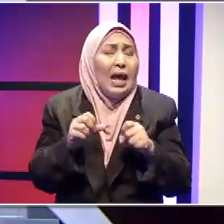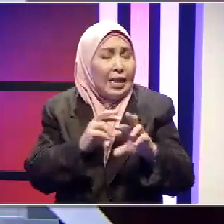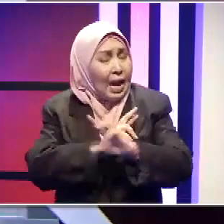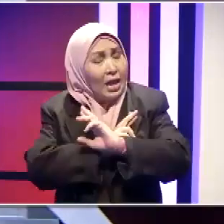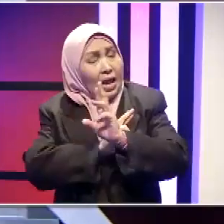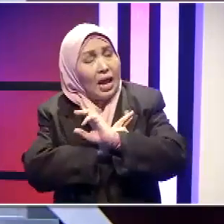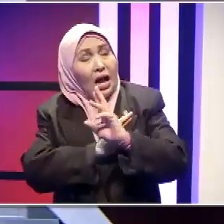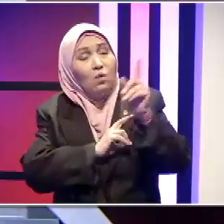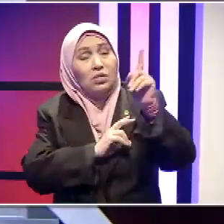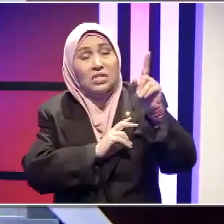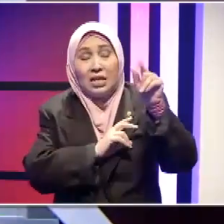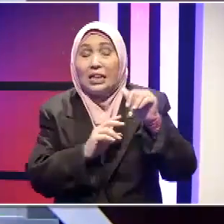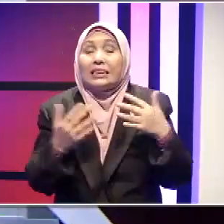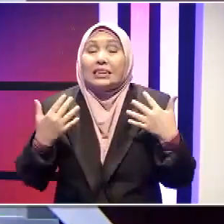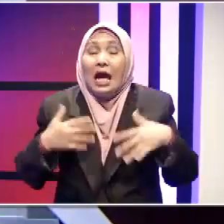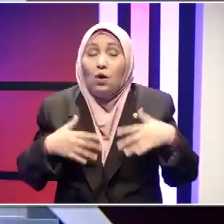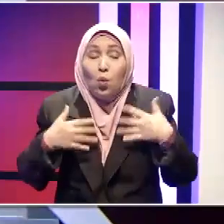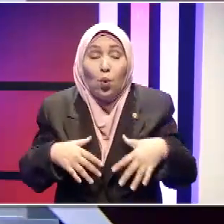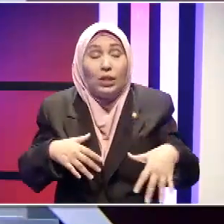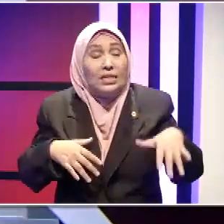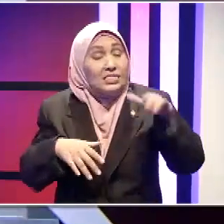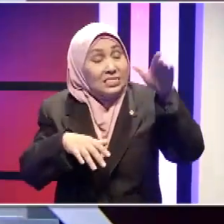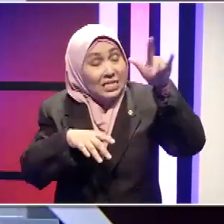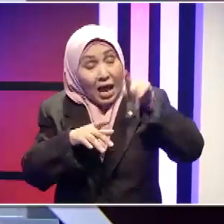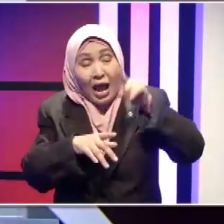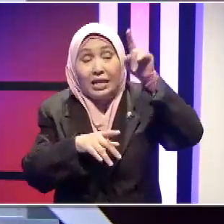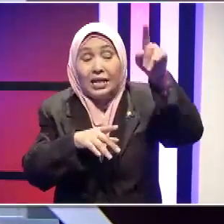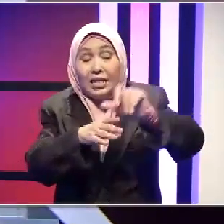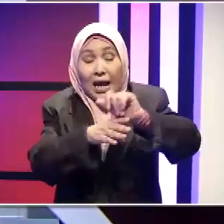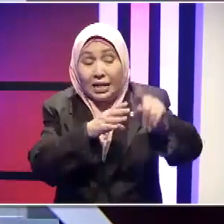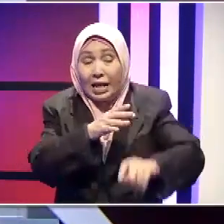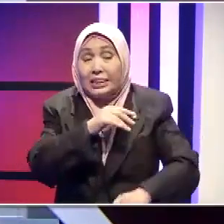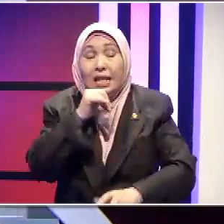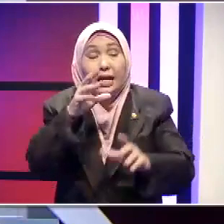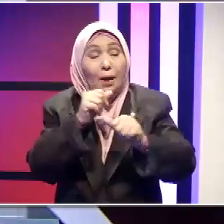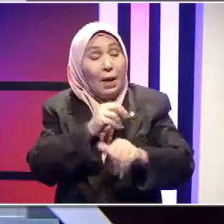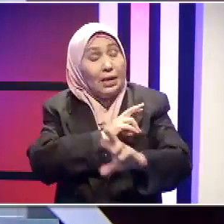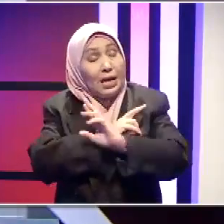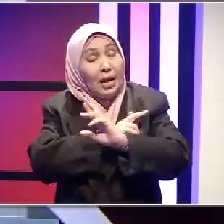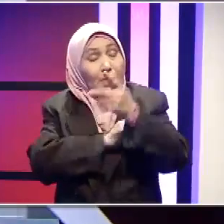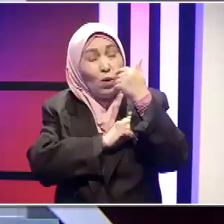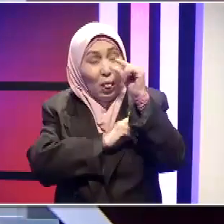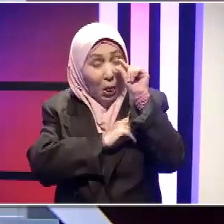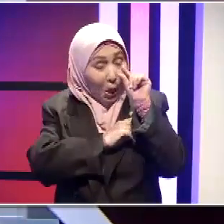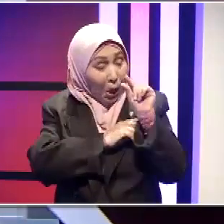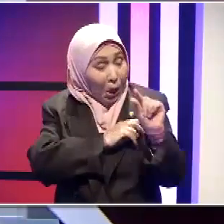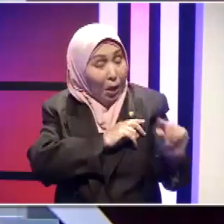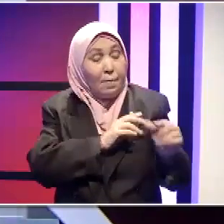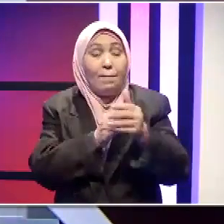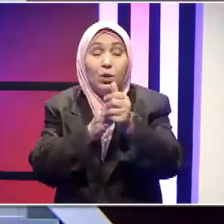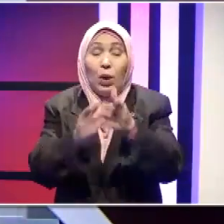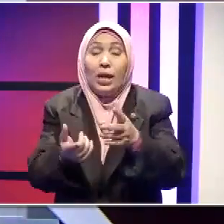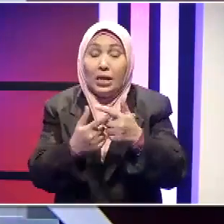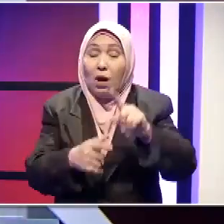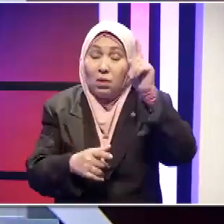rileks rileks keren-keren mengambil mudah enteng kepada panduan daripada Allah ayat